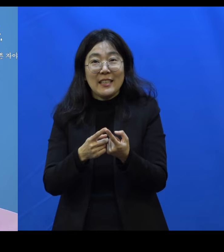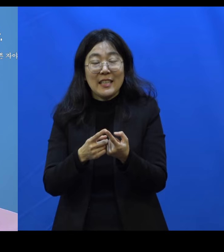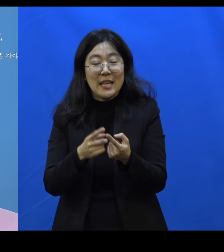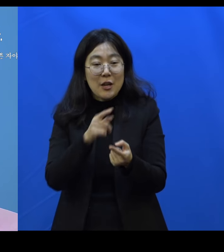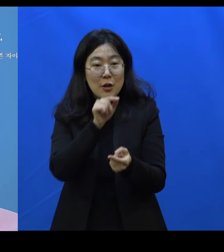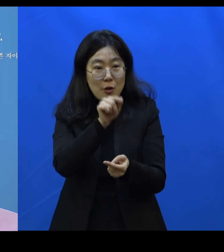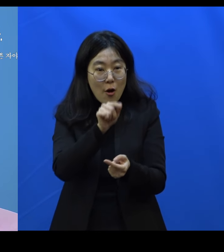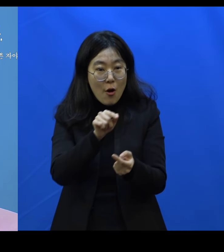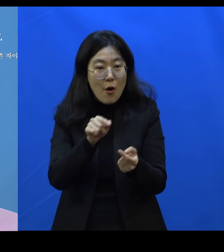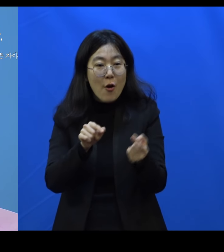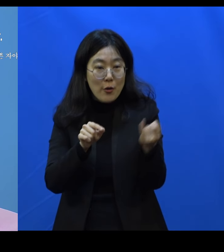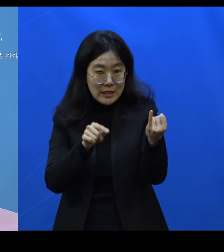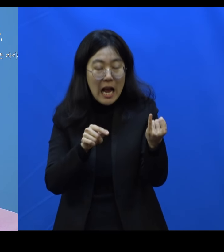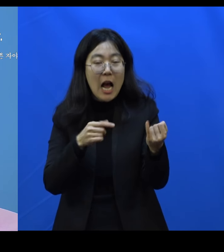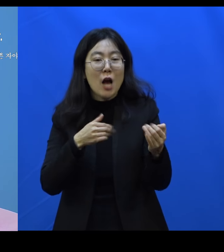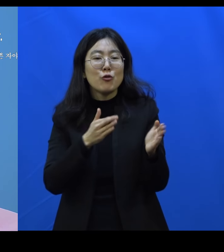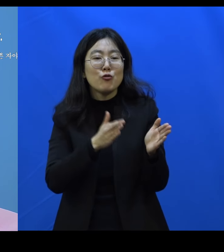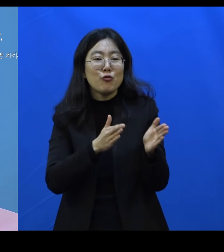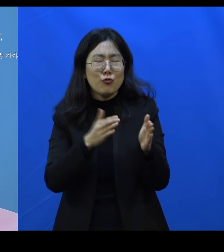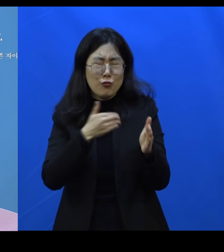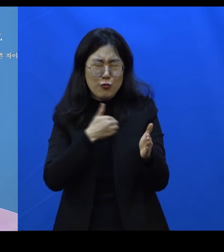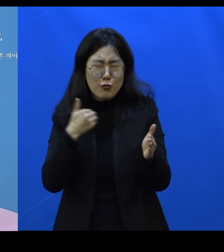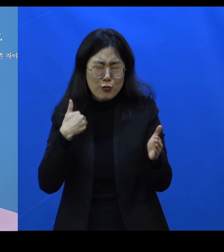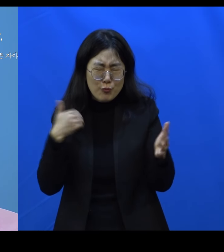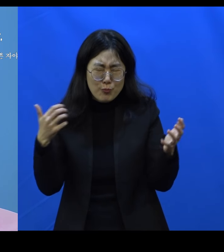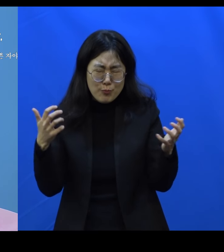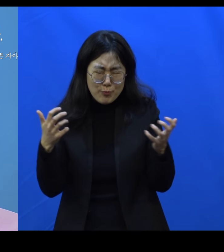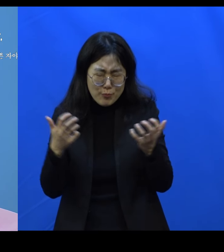충분히 준비되었다는 것을 의미하는 거죠.